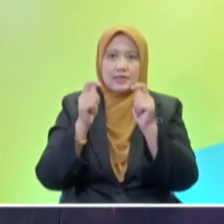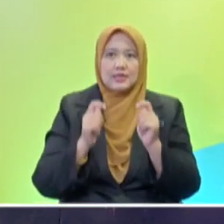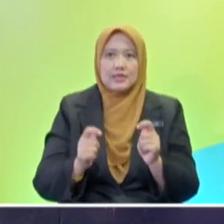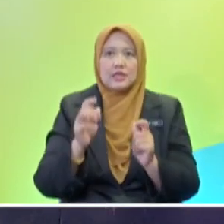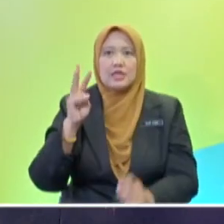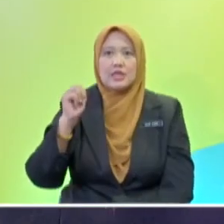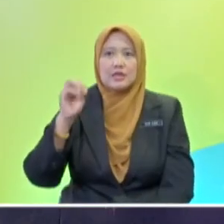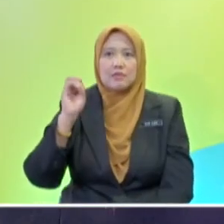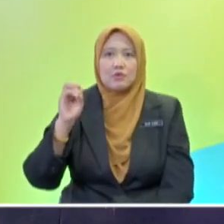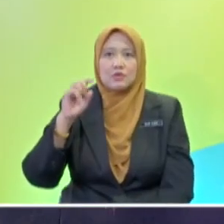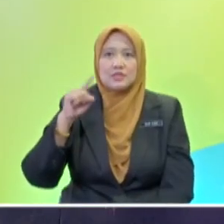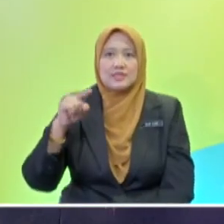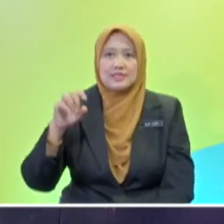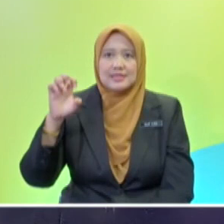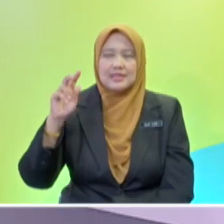abang Akbar